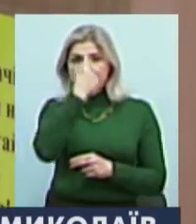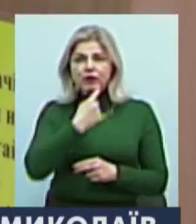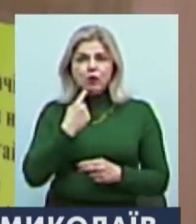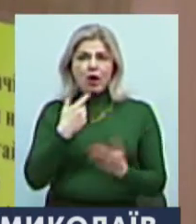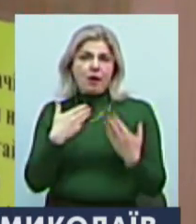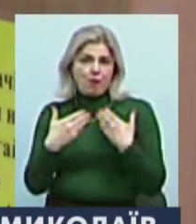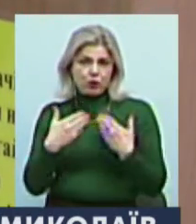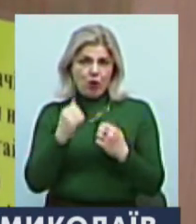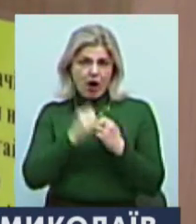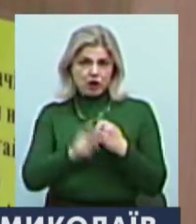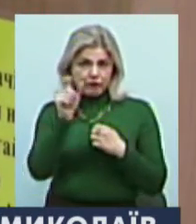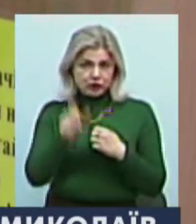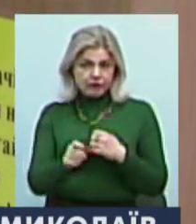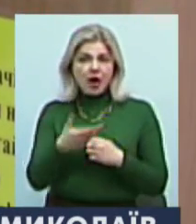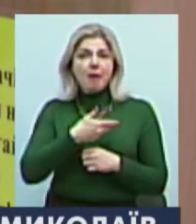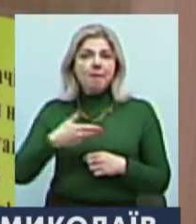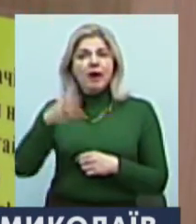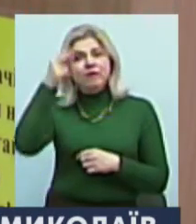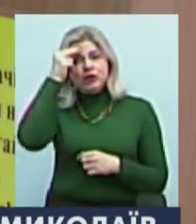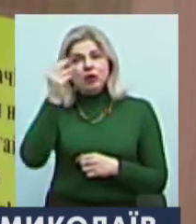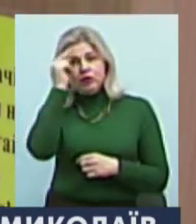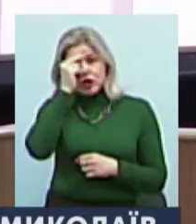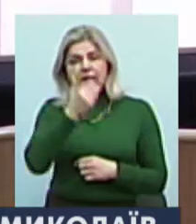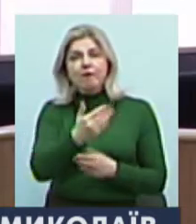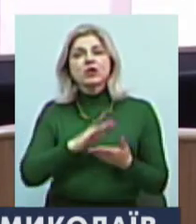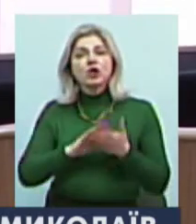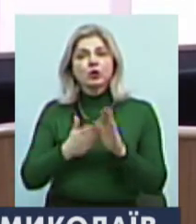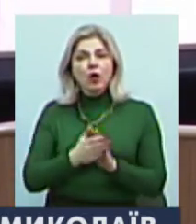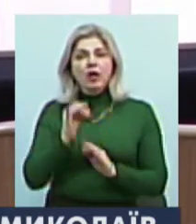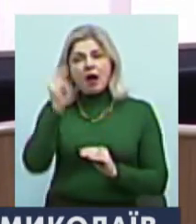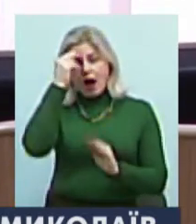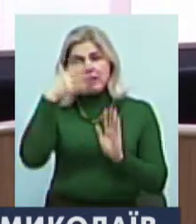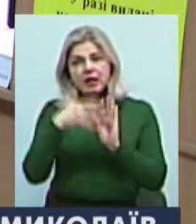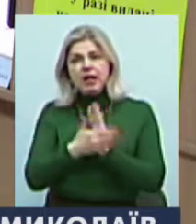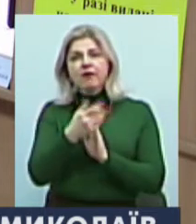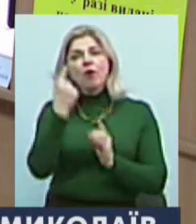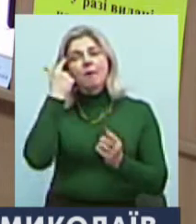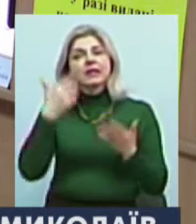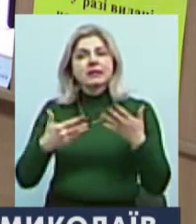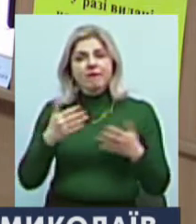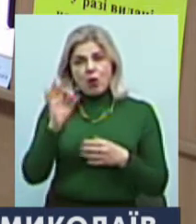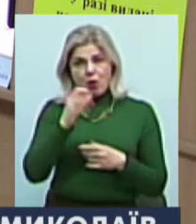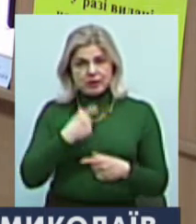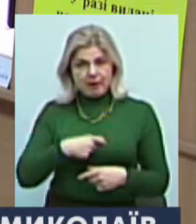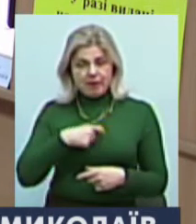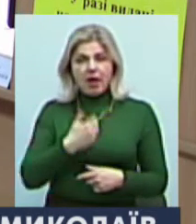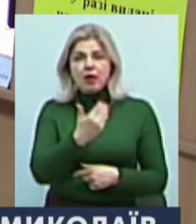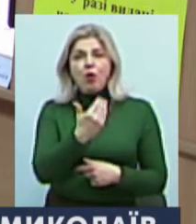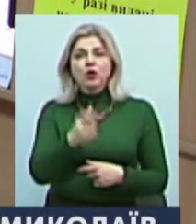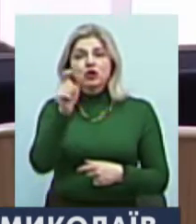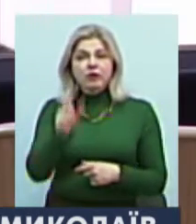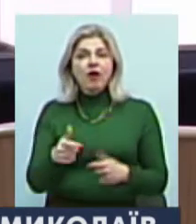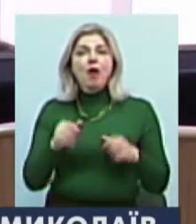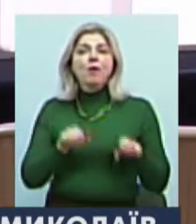Ми вивчаємо його ситуацію, ми аналізуємо його уявлення про себе, його можливості, його